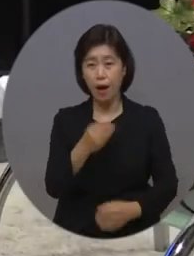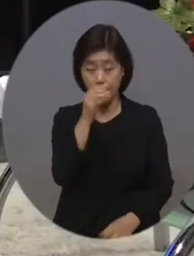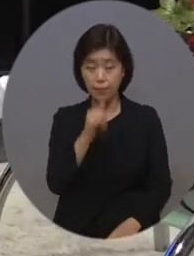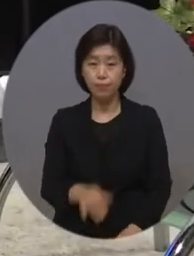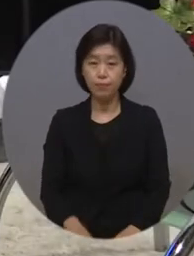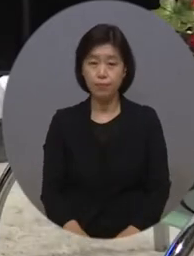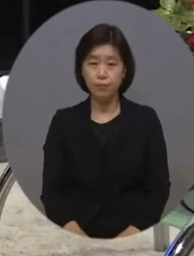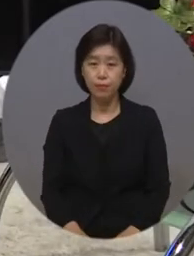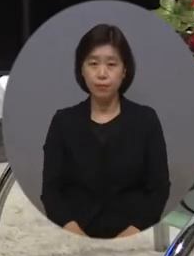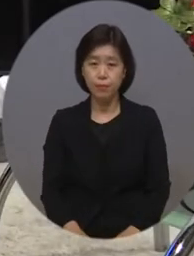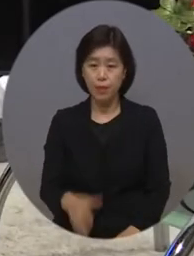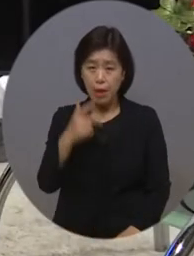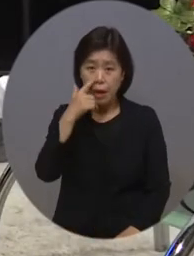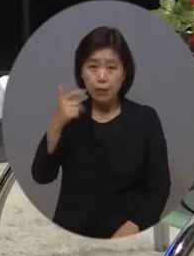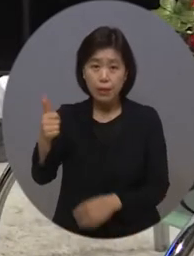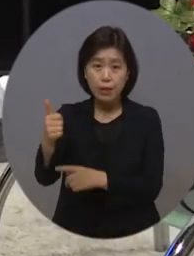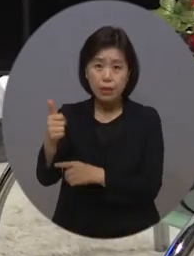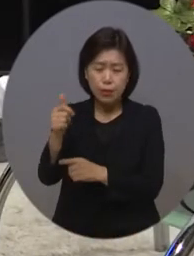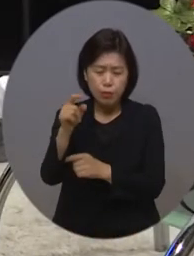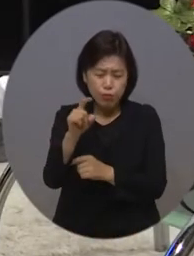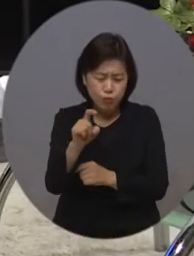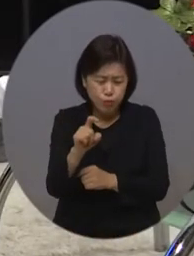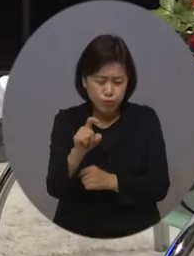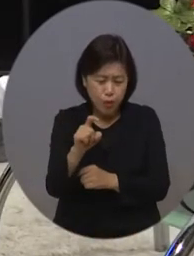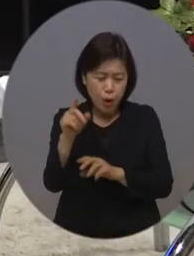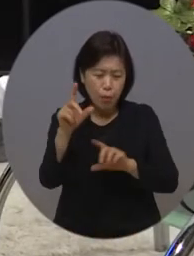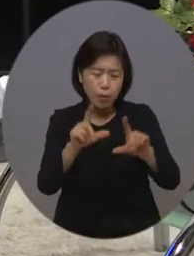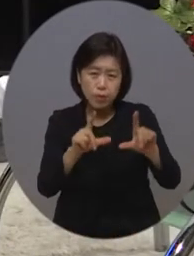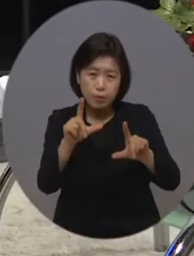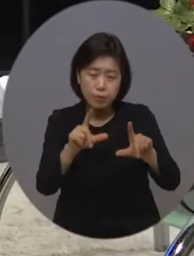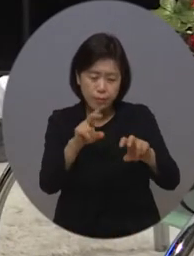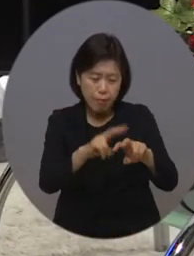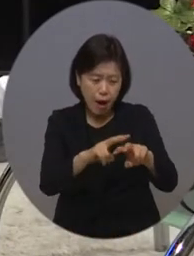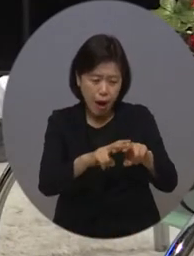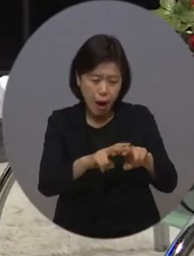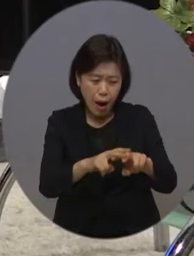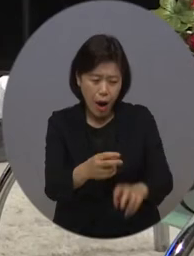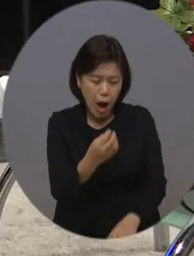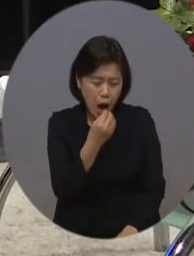굽은 등이 쑥떡을 잡수신다. 웅크린 채로